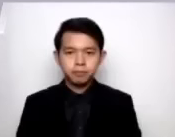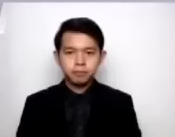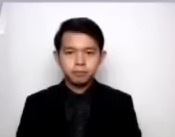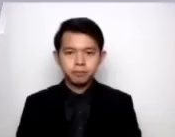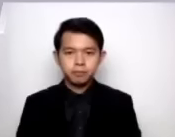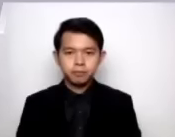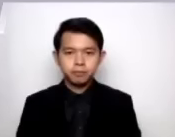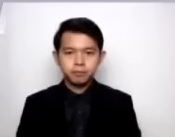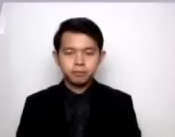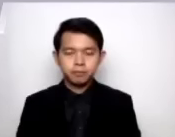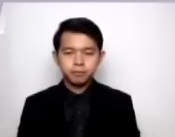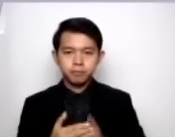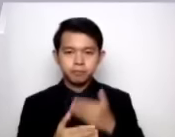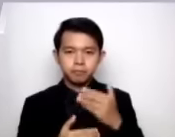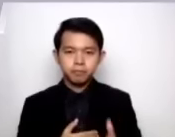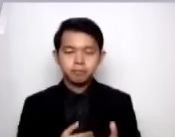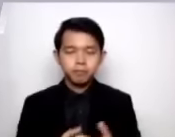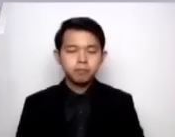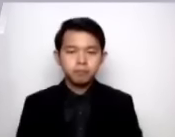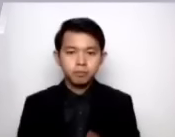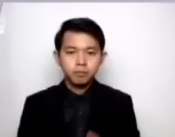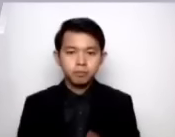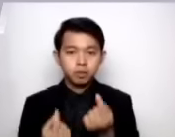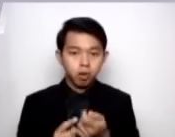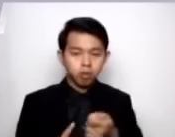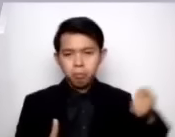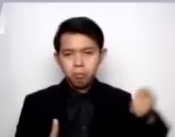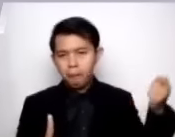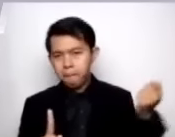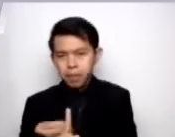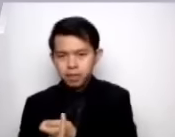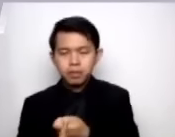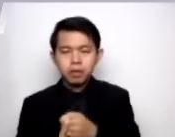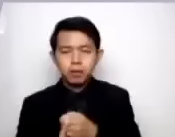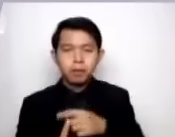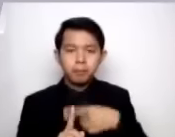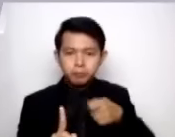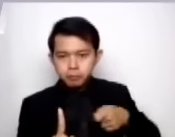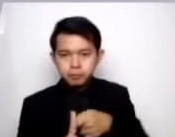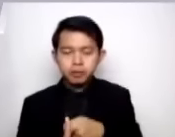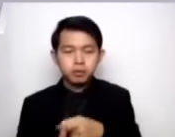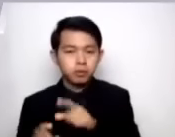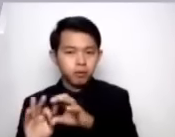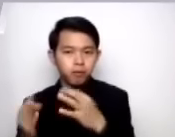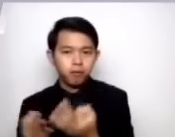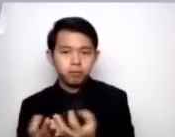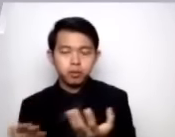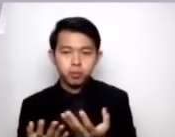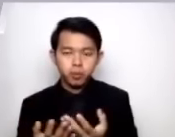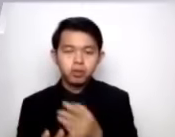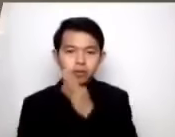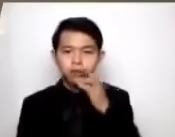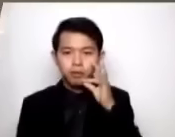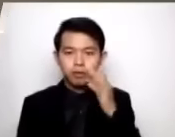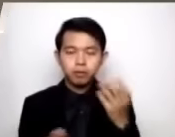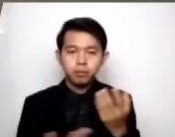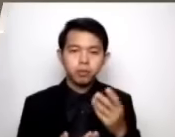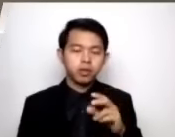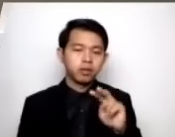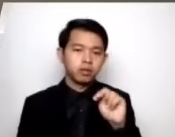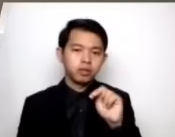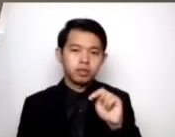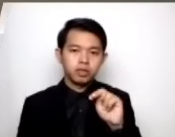Tinaga at sinaksak ang isang mag-anak na papunta sa kanilang tubuhan sa La Castellana Negros Occidental. Patay ang